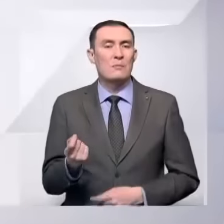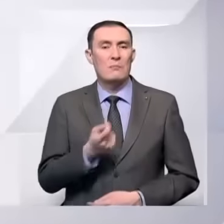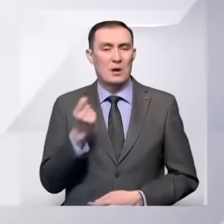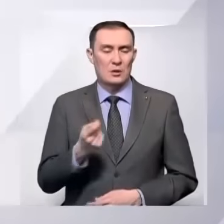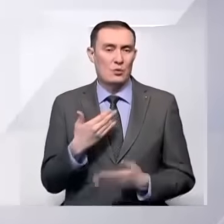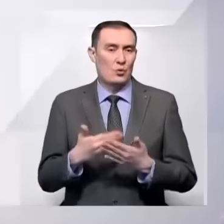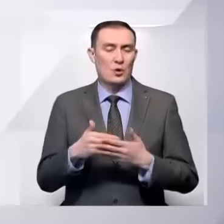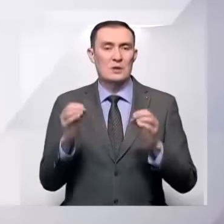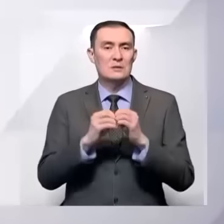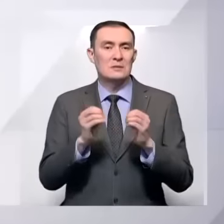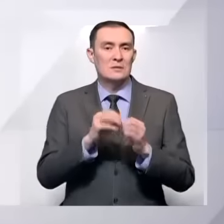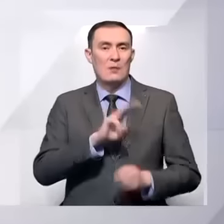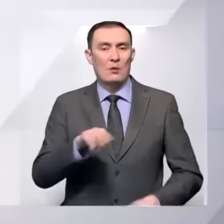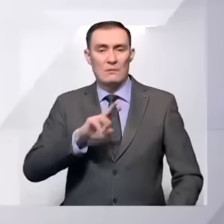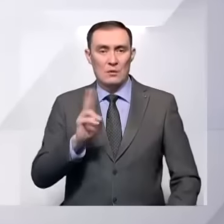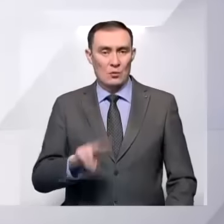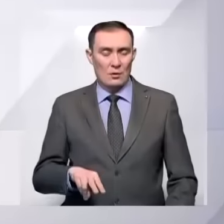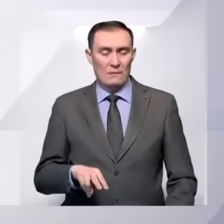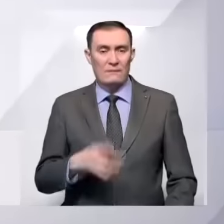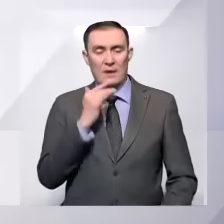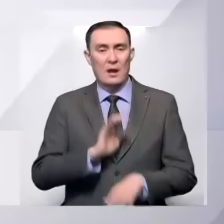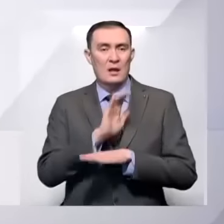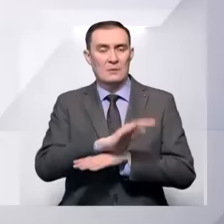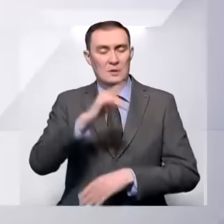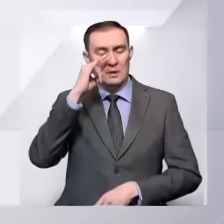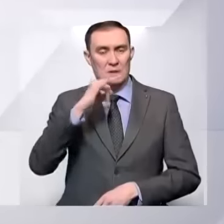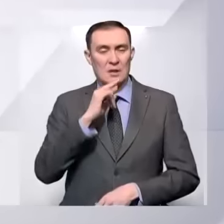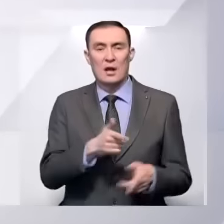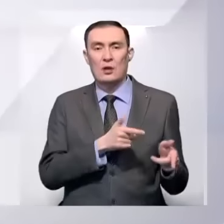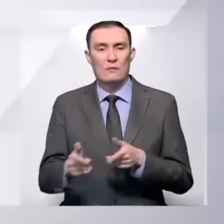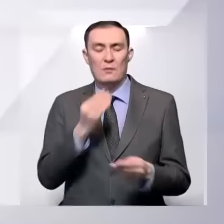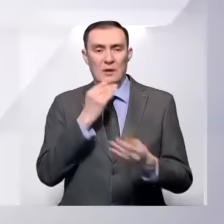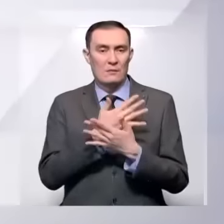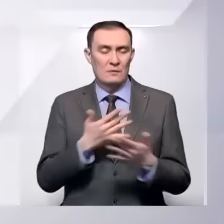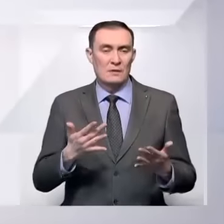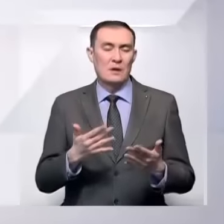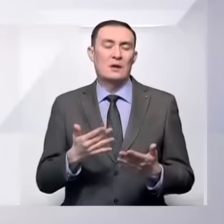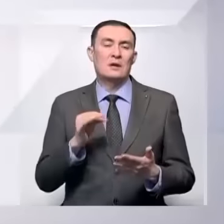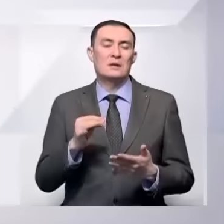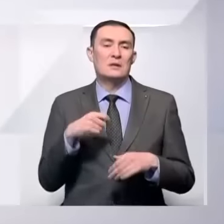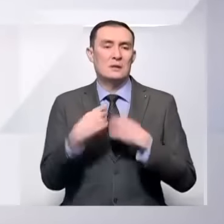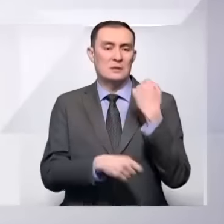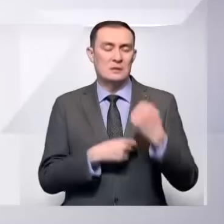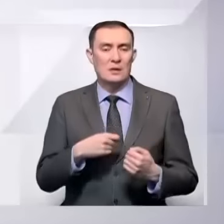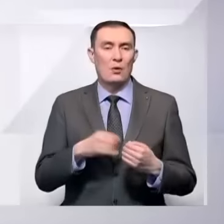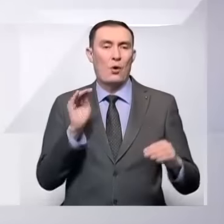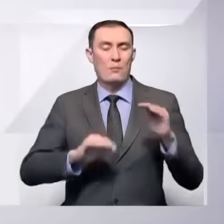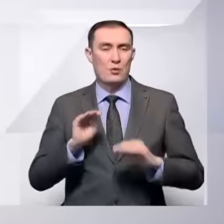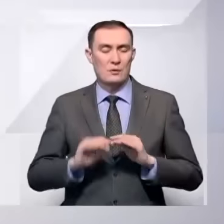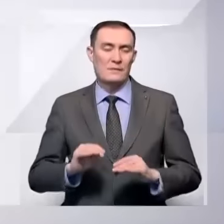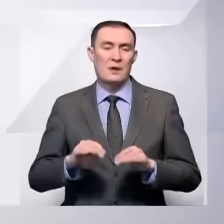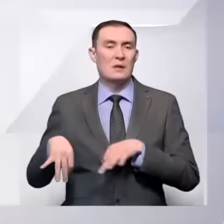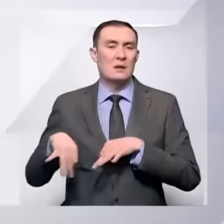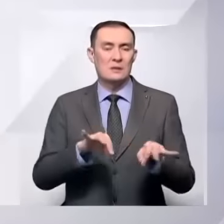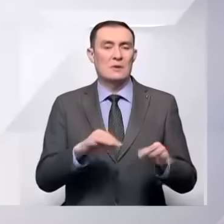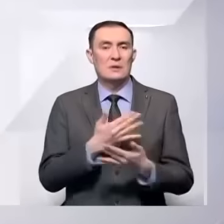незначительный – около 10 миллионов долларов. В экспорте Казахстана готовая продовольственная продукция, текстиль, оборудование,